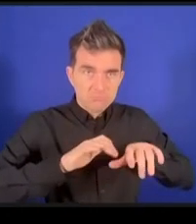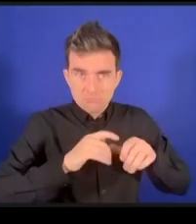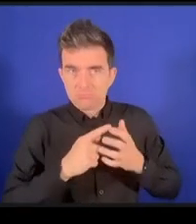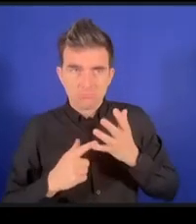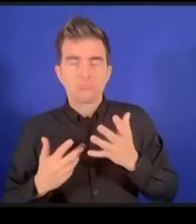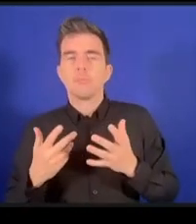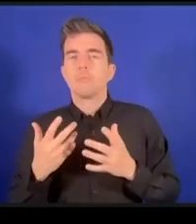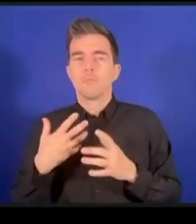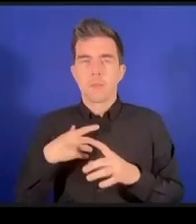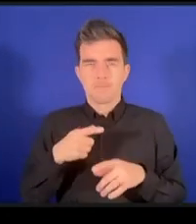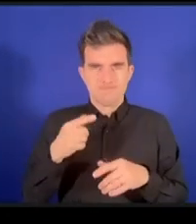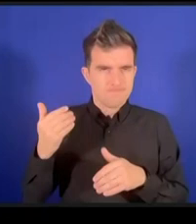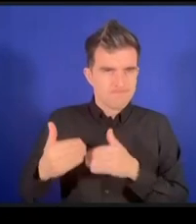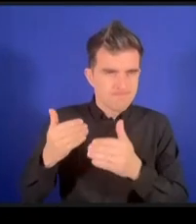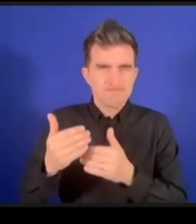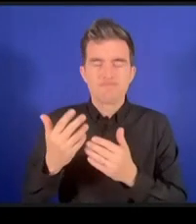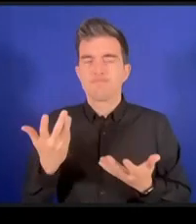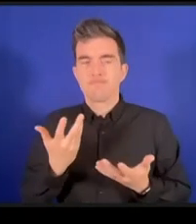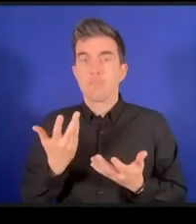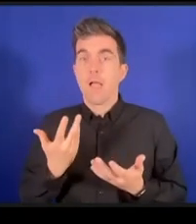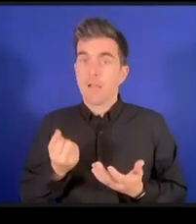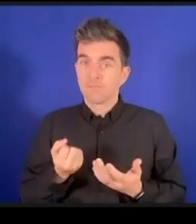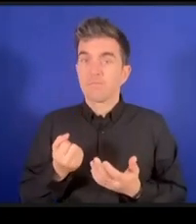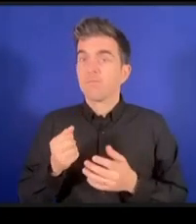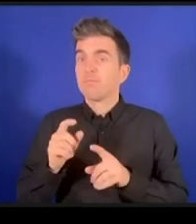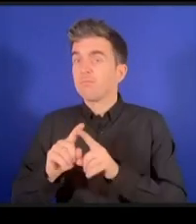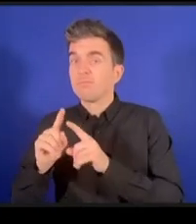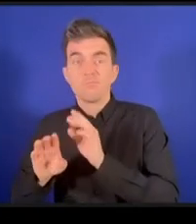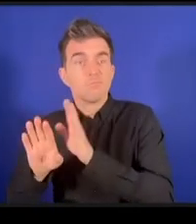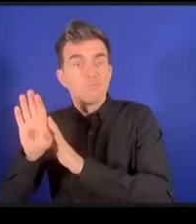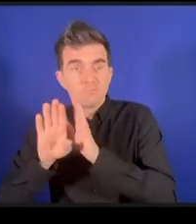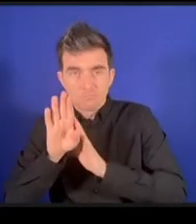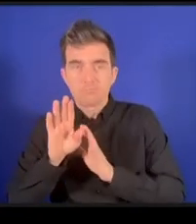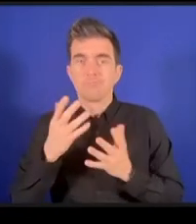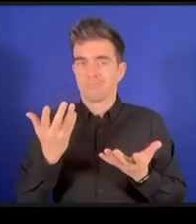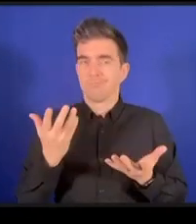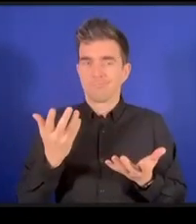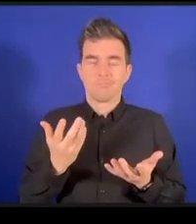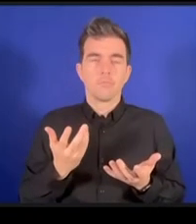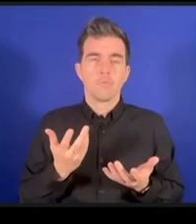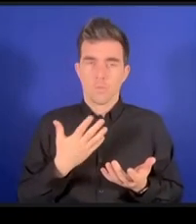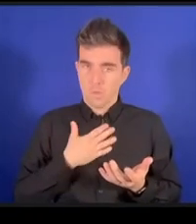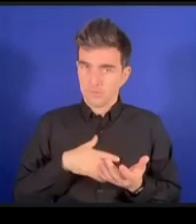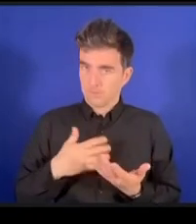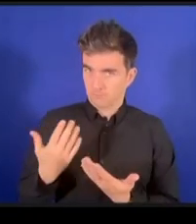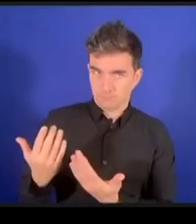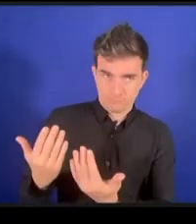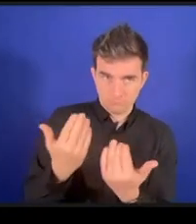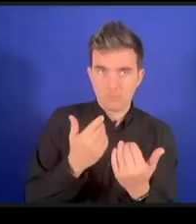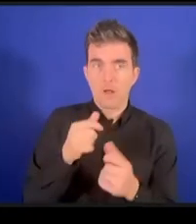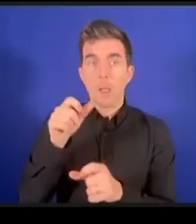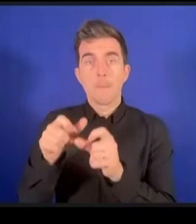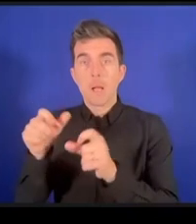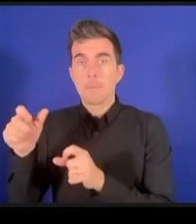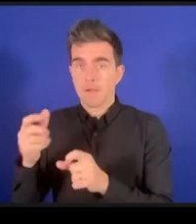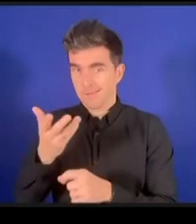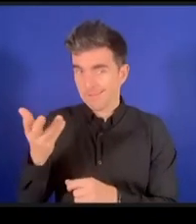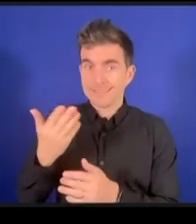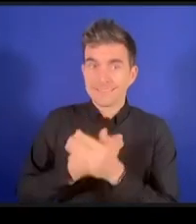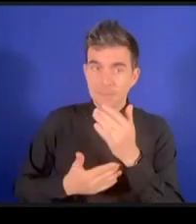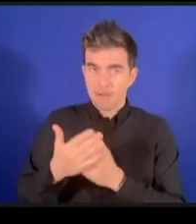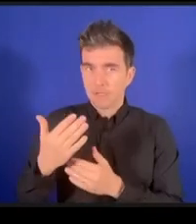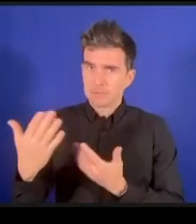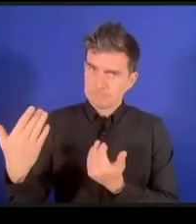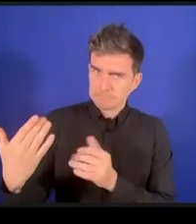сейчас есть такие технологии которые могут позволить человеку с инвалидностью